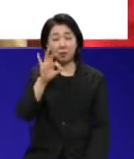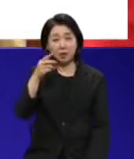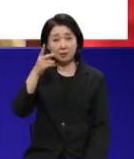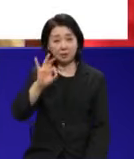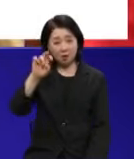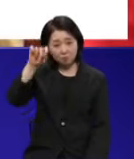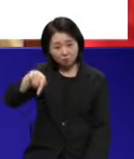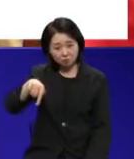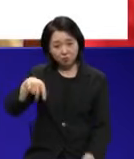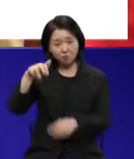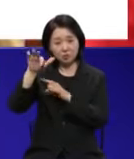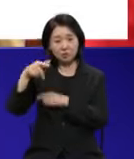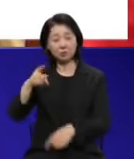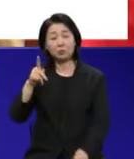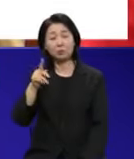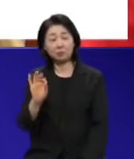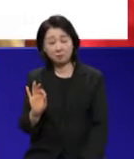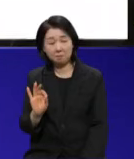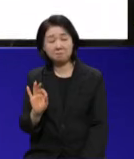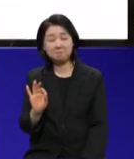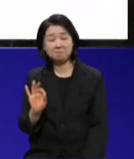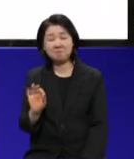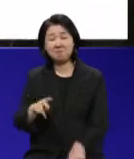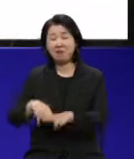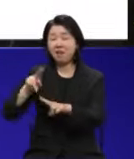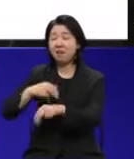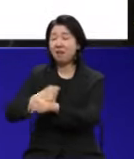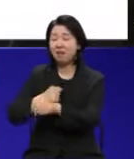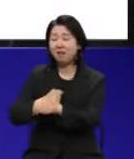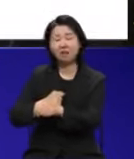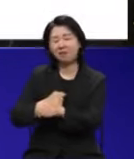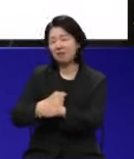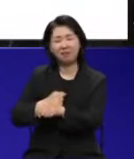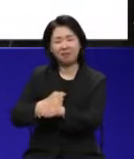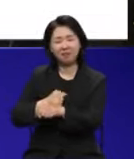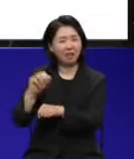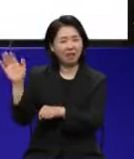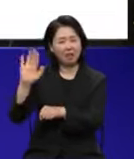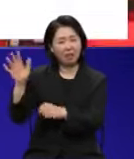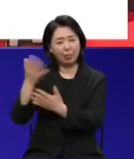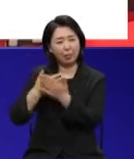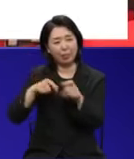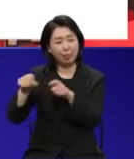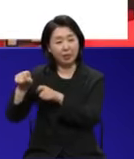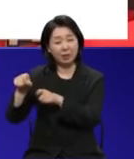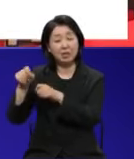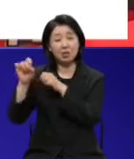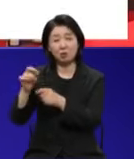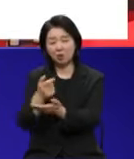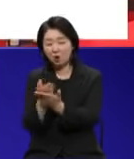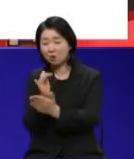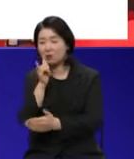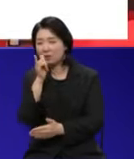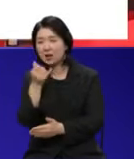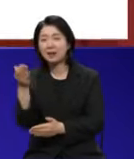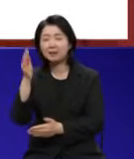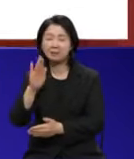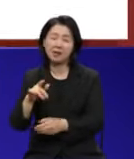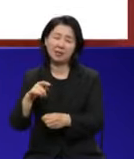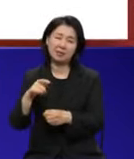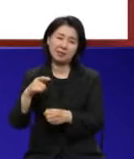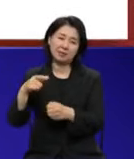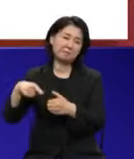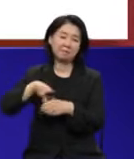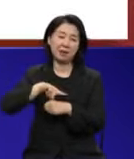이정석대 사건도 결단을 요구했습니다 그것도 묻히고 말았고 그 그 기회가 좀 많이 있었는데 그 부분은 다 놓쳤다 그게